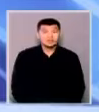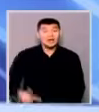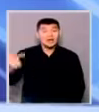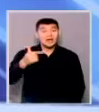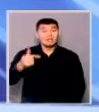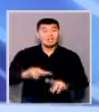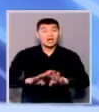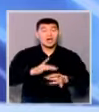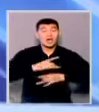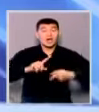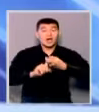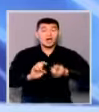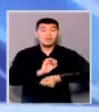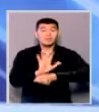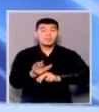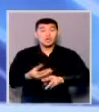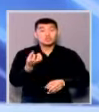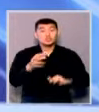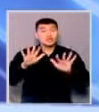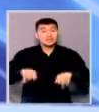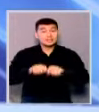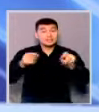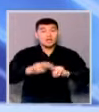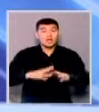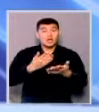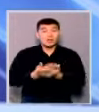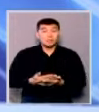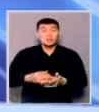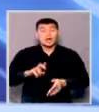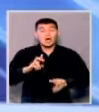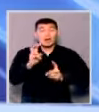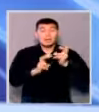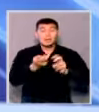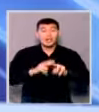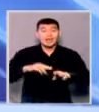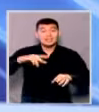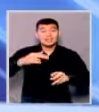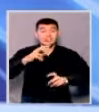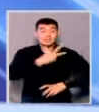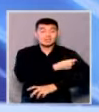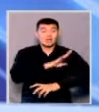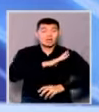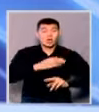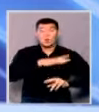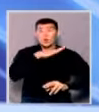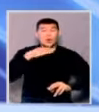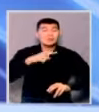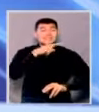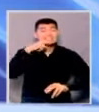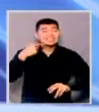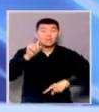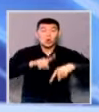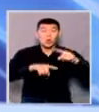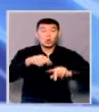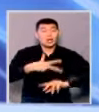Атырауда ковидке қарсы екпе салатын тағы бір бекет ашылды. Бұл жолы мұнайға жұмысшылары вакцина салдырды. Олардың көбі ресейлік және